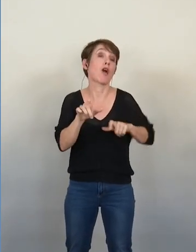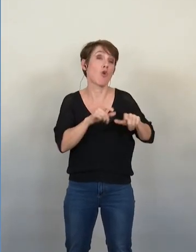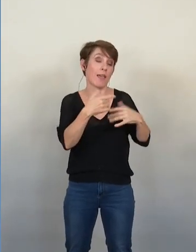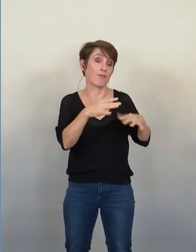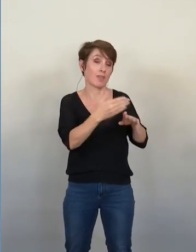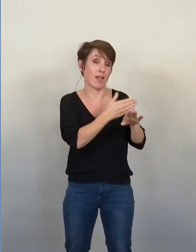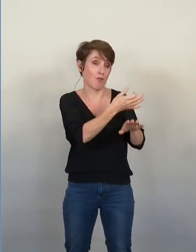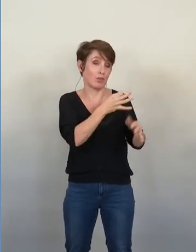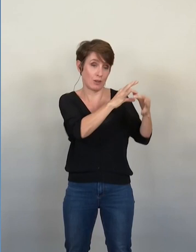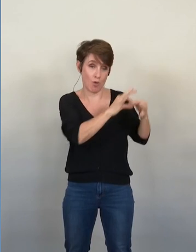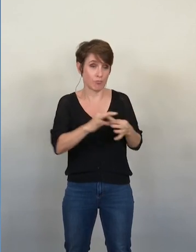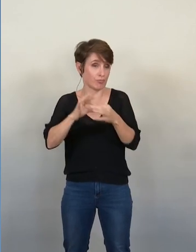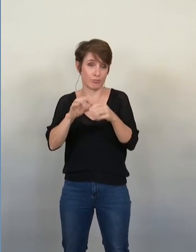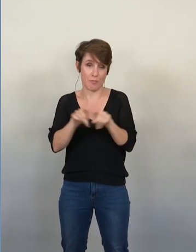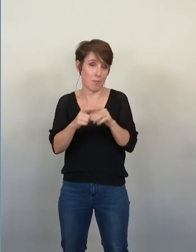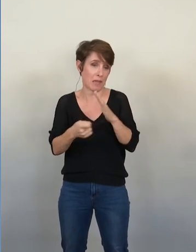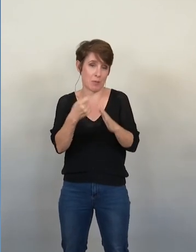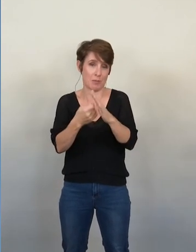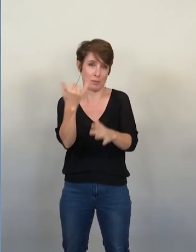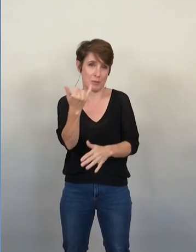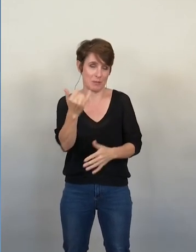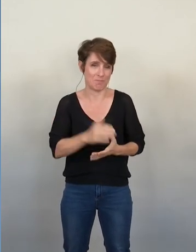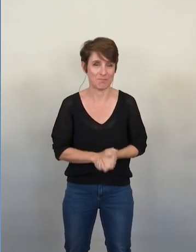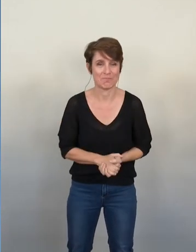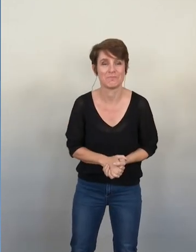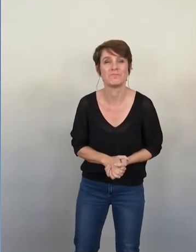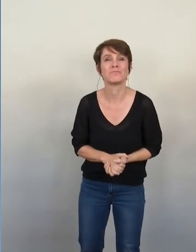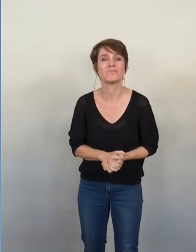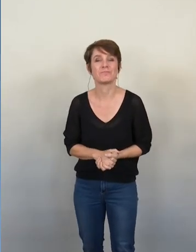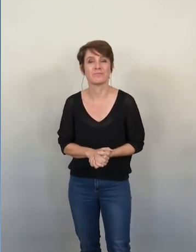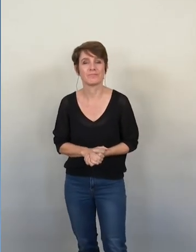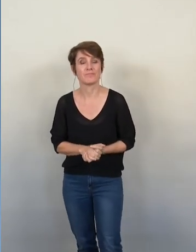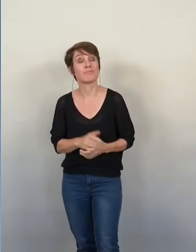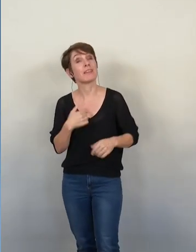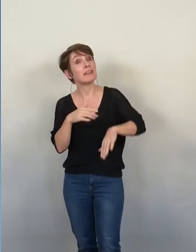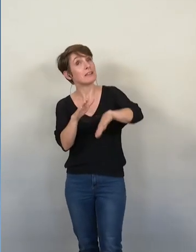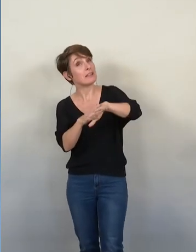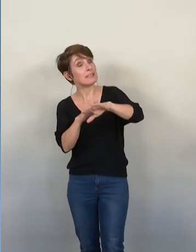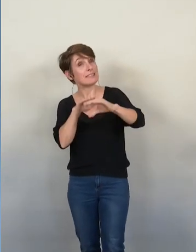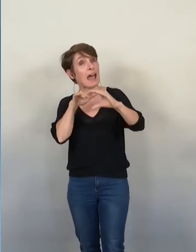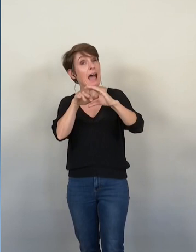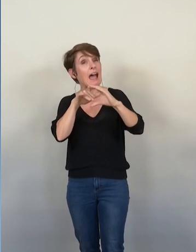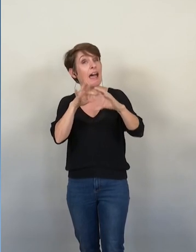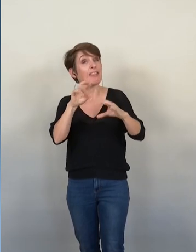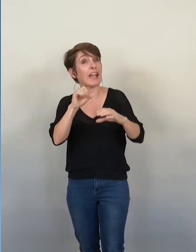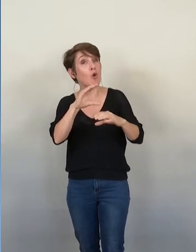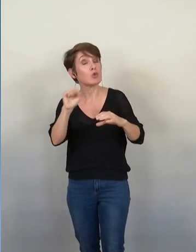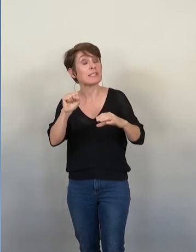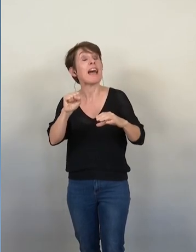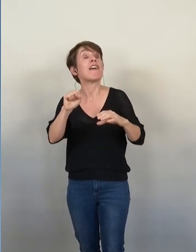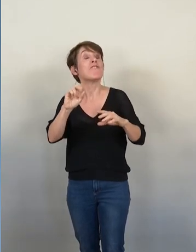dessus merci je rappelle c'était un tacos végétarien et et local